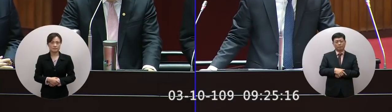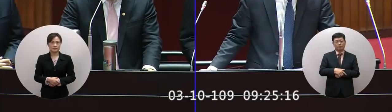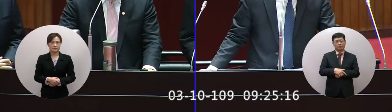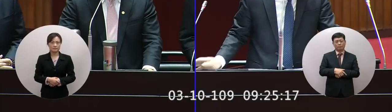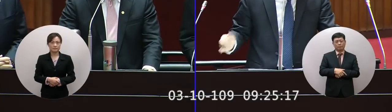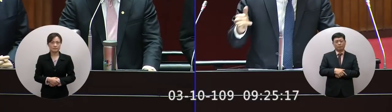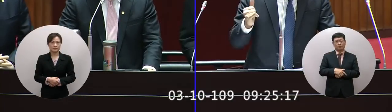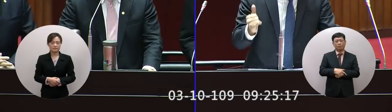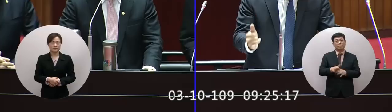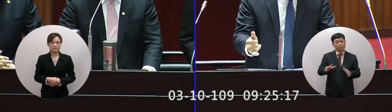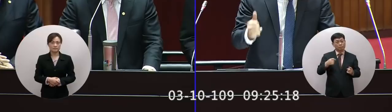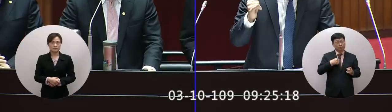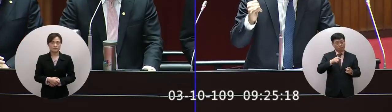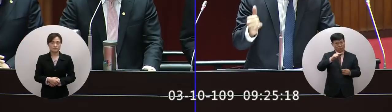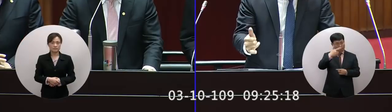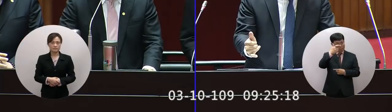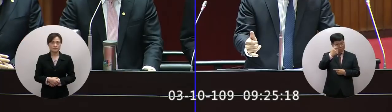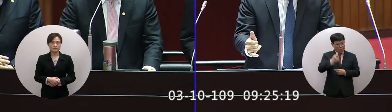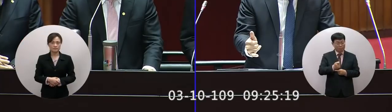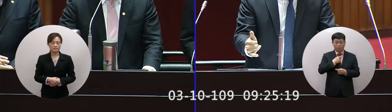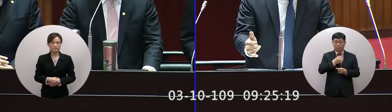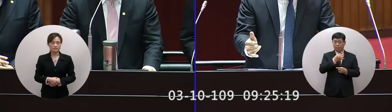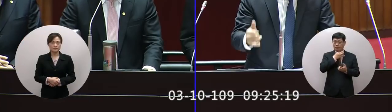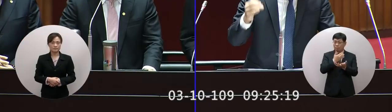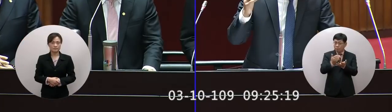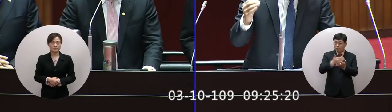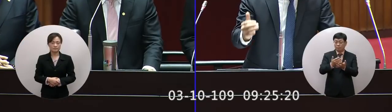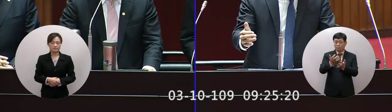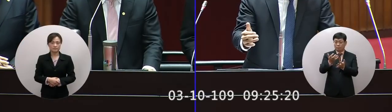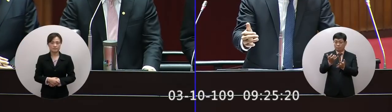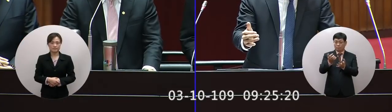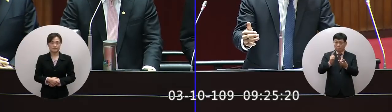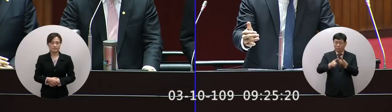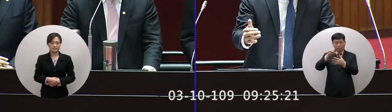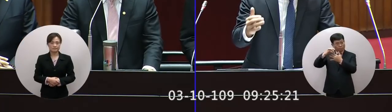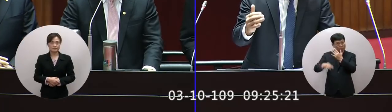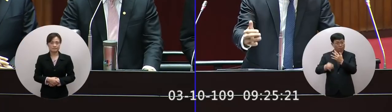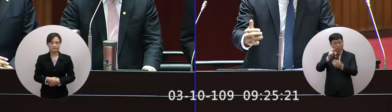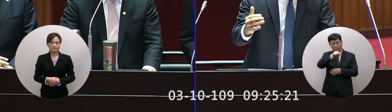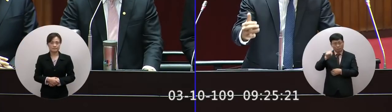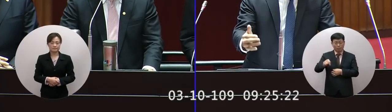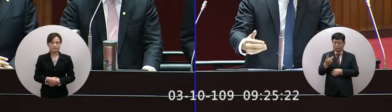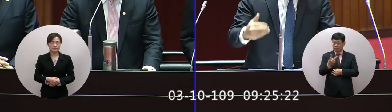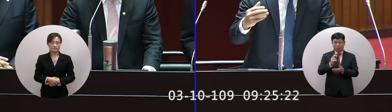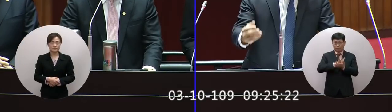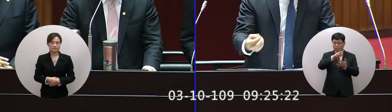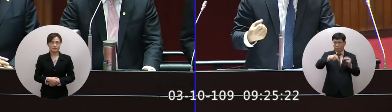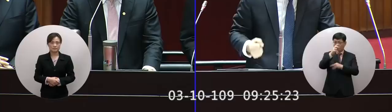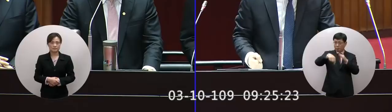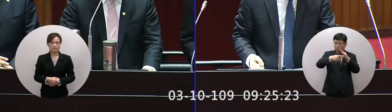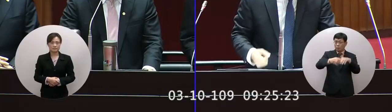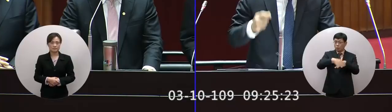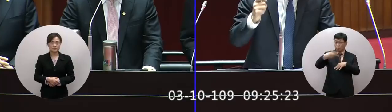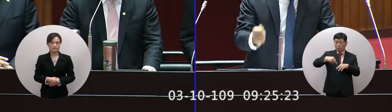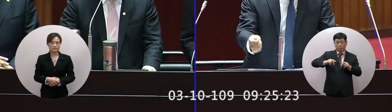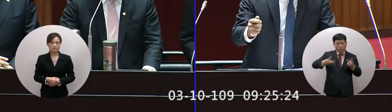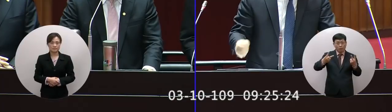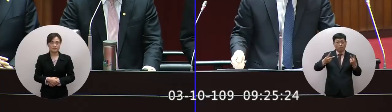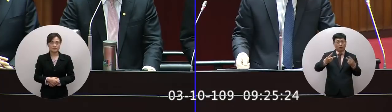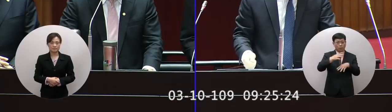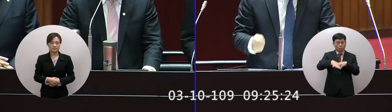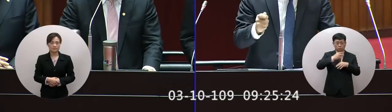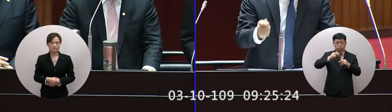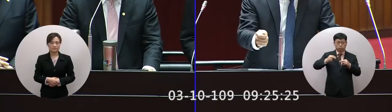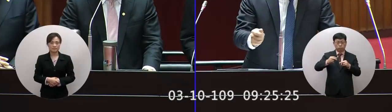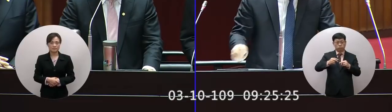同，那这600亿的纾困经费还有那个纾困条例，未来行政院会不会再调整，会